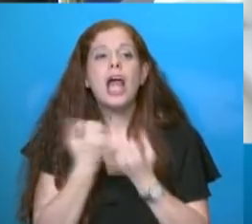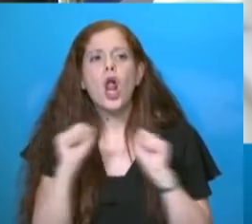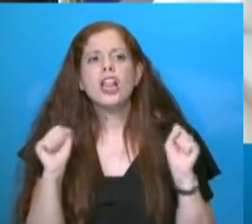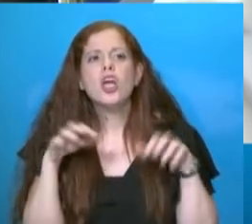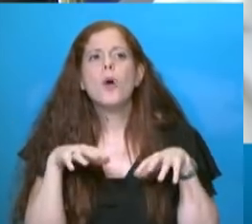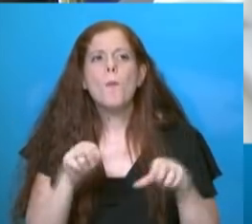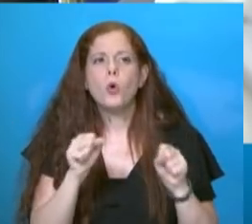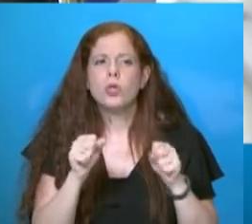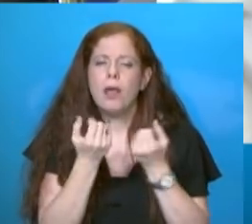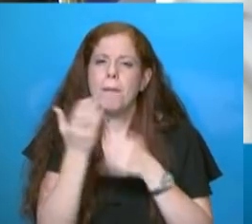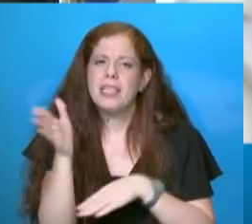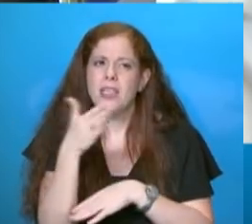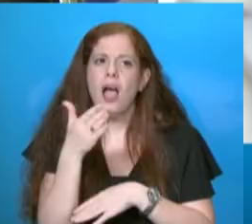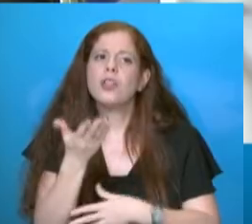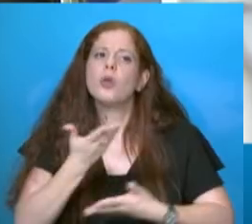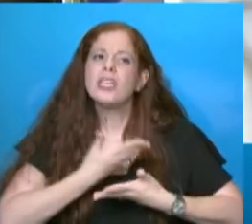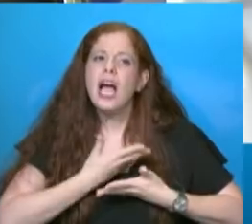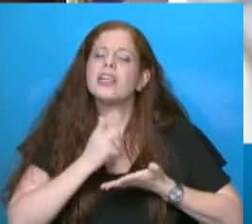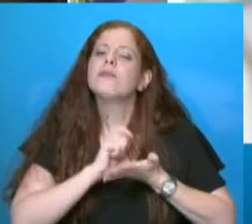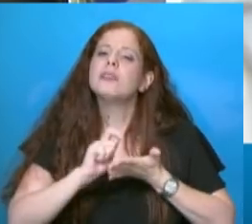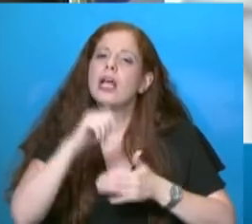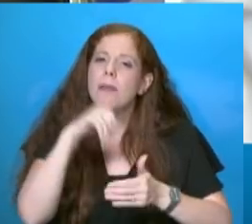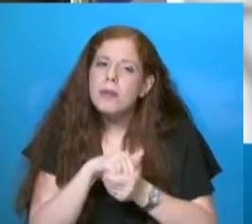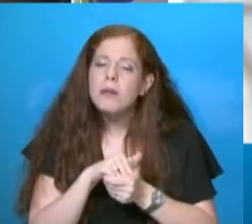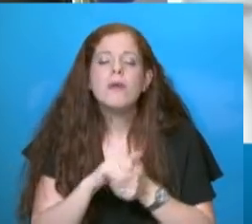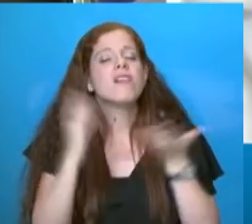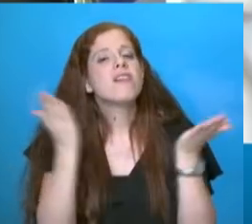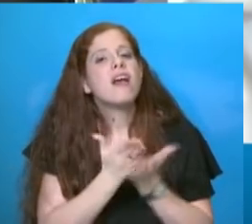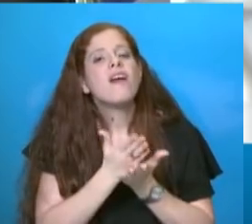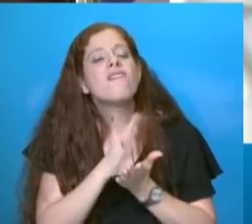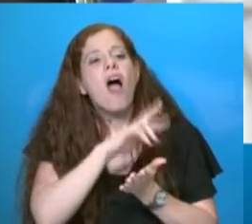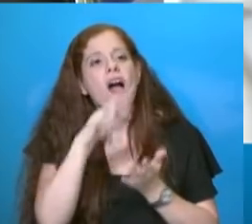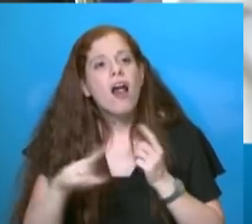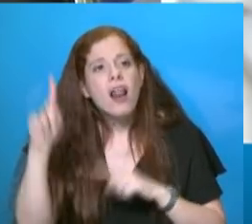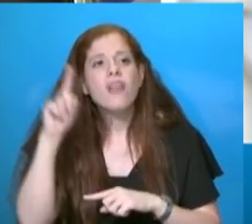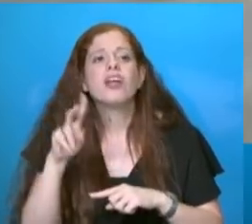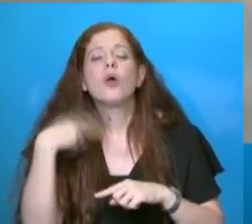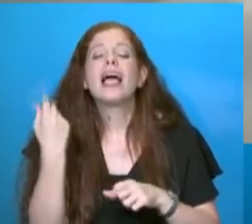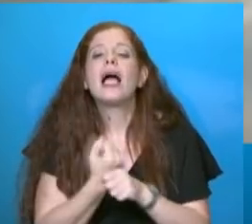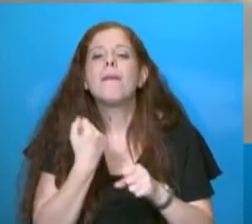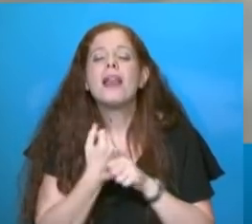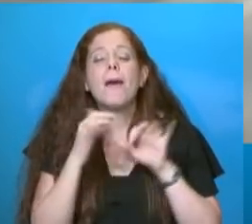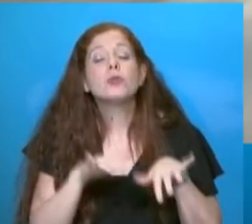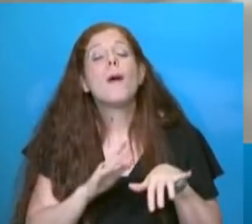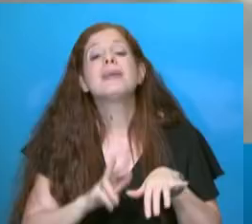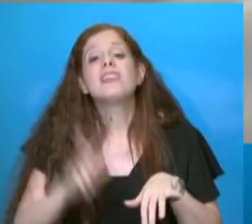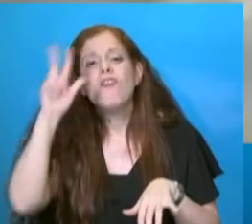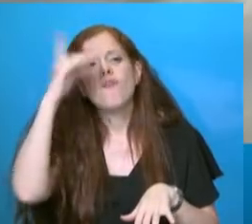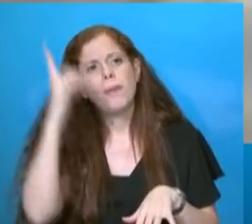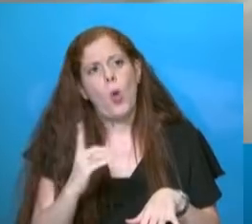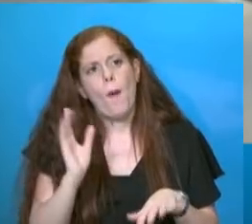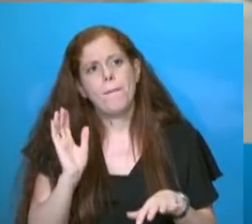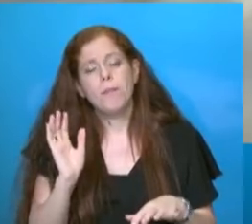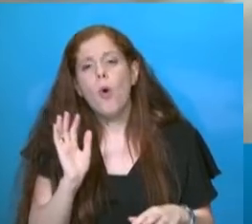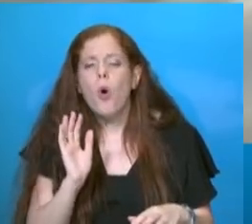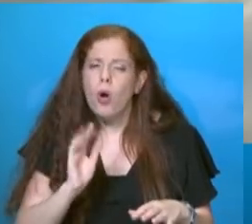את משרד הפנים, את הנגב והגליל, ואנחנו נהיה קבלני הביצוע של הפריפריה, בצפון ובדרום. הולכים פה על הראש של ראש עיר,